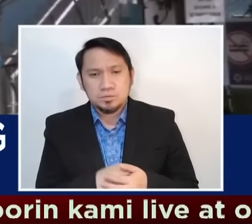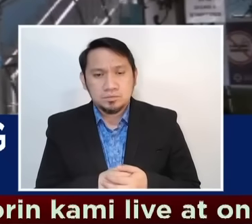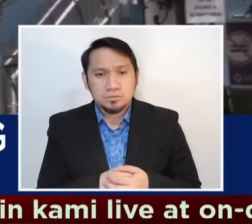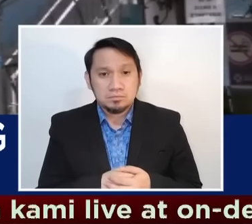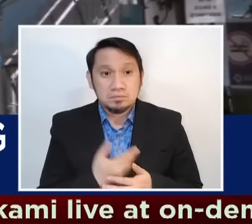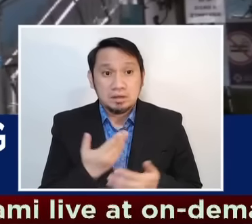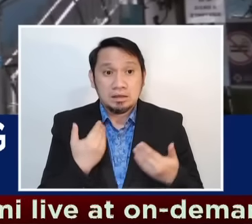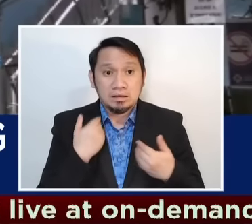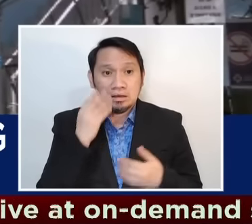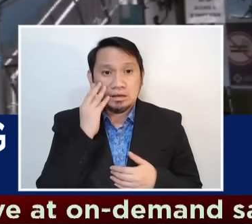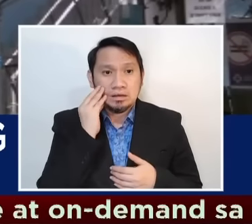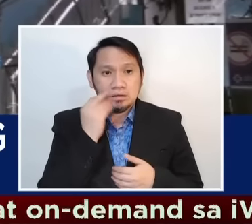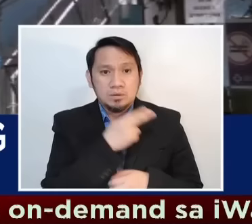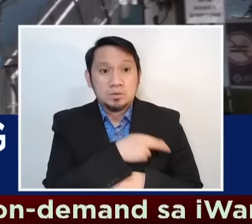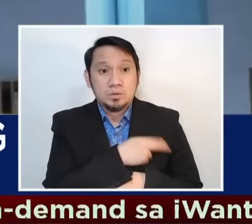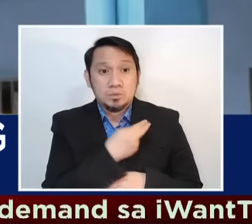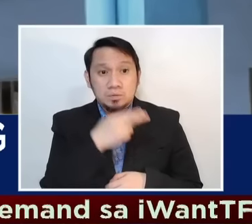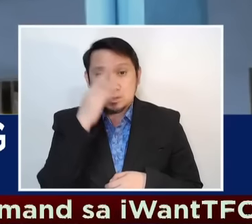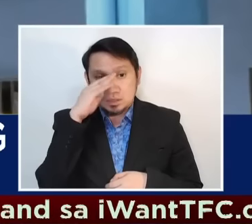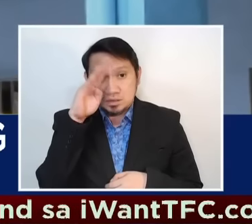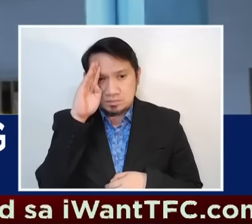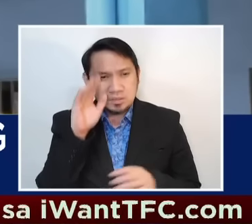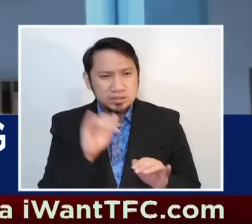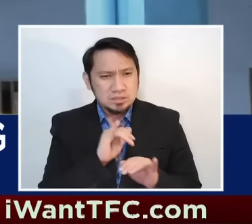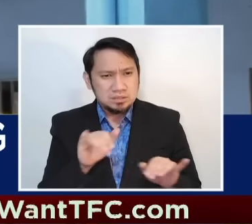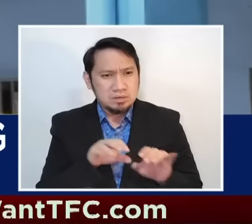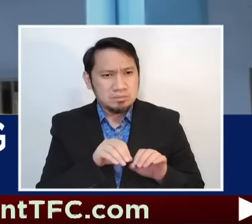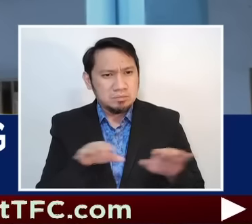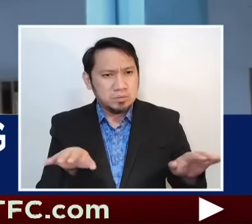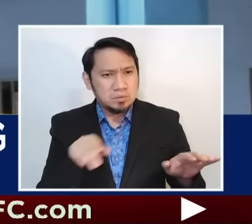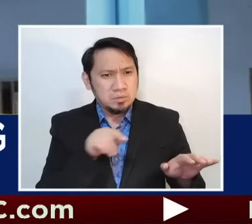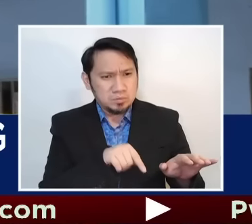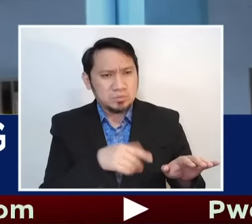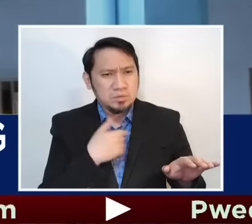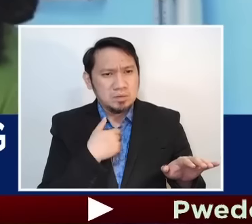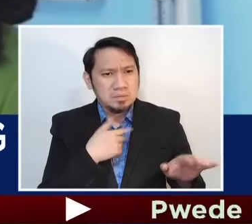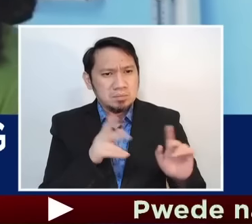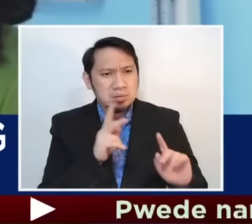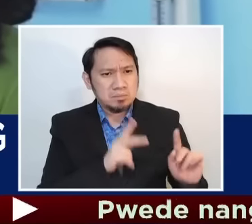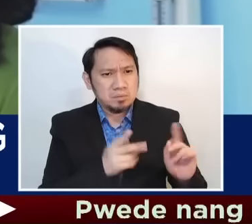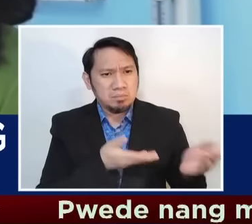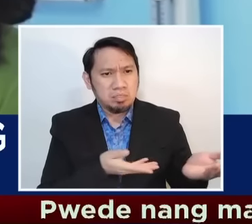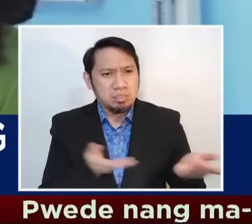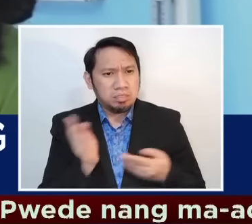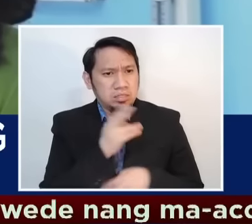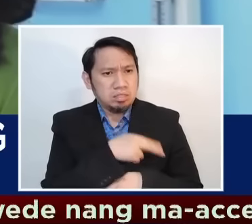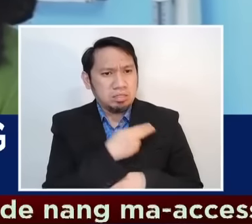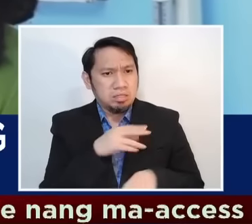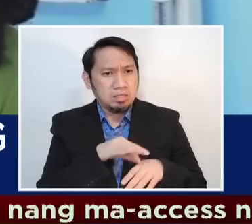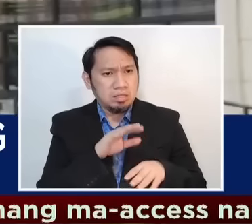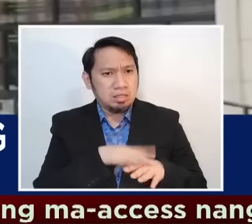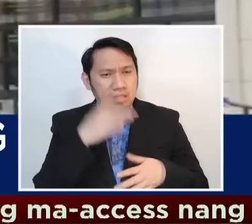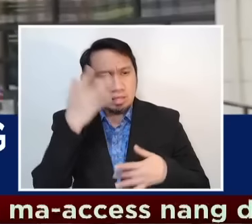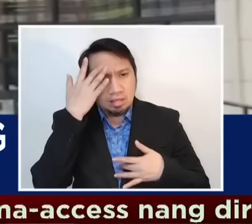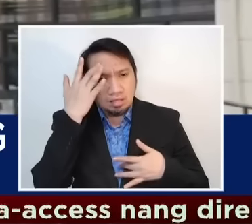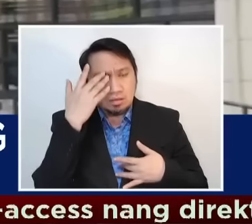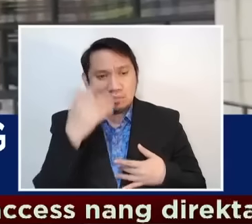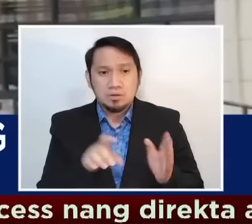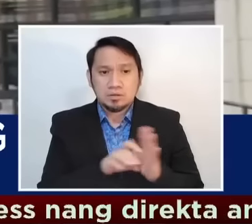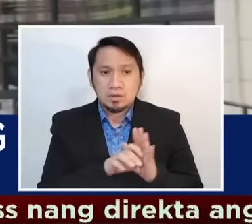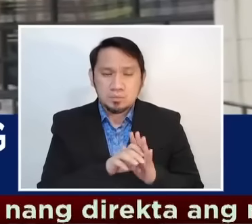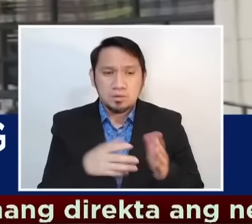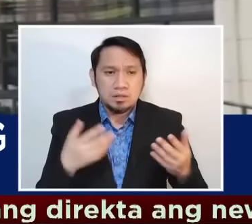Nararanasan na rin sa mga ospital sa Cavite ang pagdami ng na-admit na pasyente ng dengue dahil sa mga sintomas tulad ng pananakit ng tiyan,